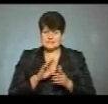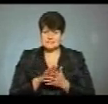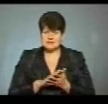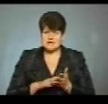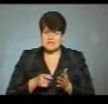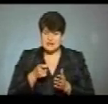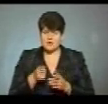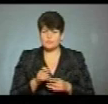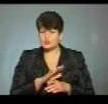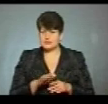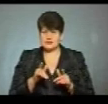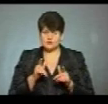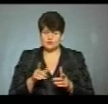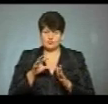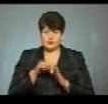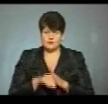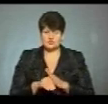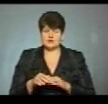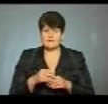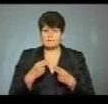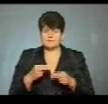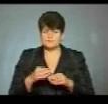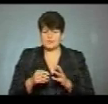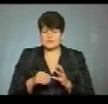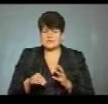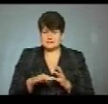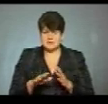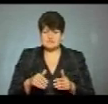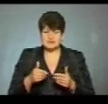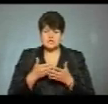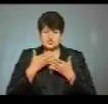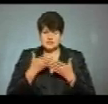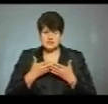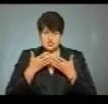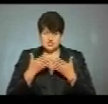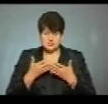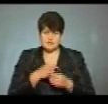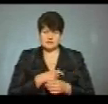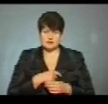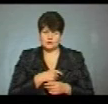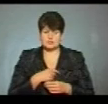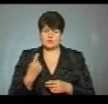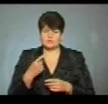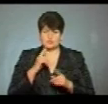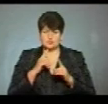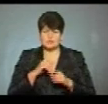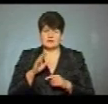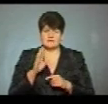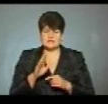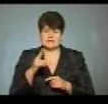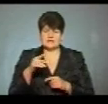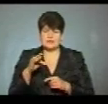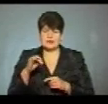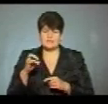заявою про незгоду з запровадженням в Україні ринку землі. Звернення зачитав депутат обласної ради від фракції «Батьківщина» Василь Деревляний.